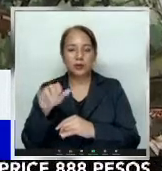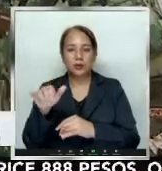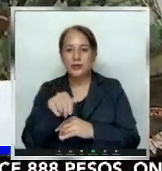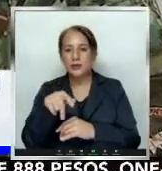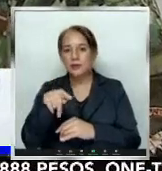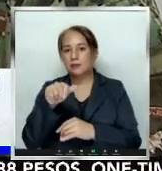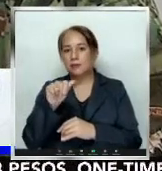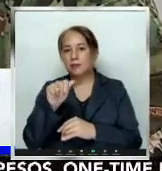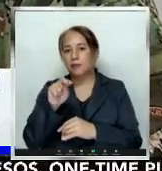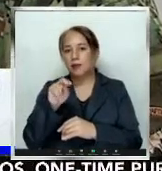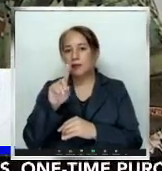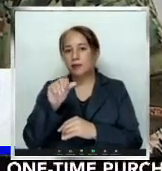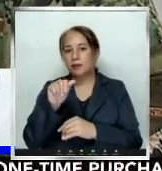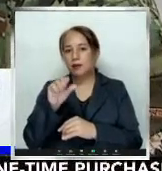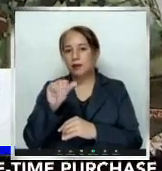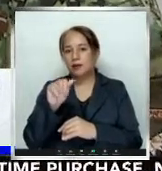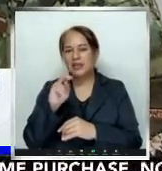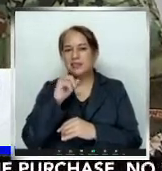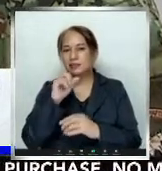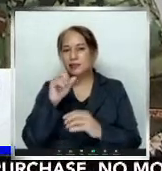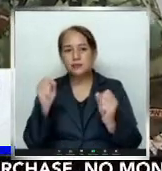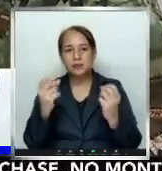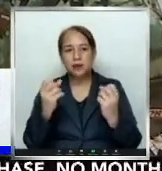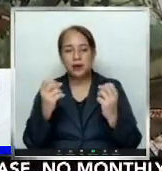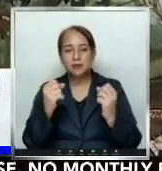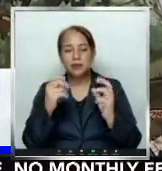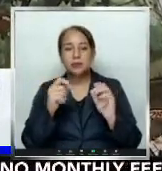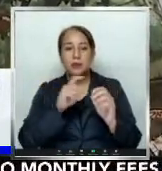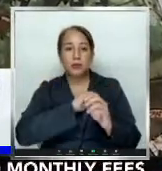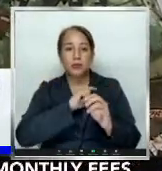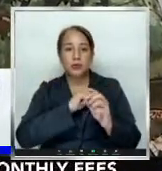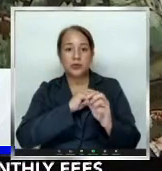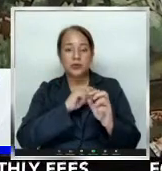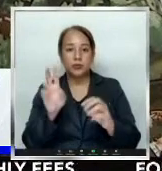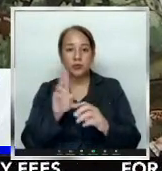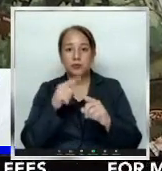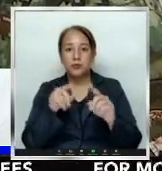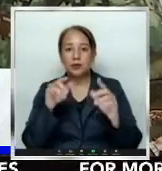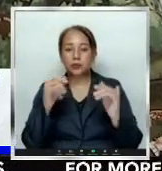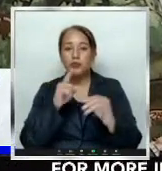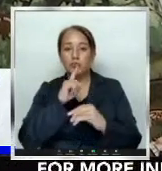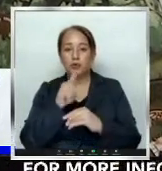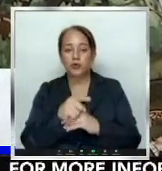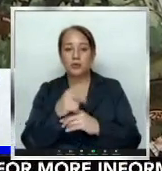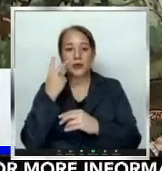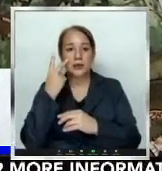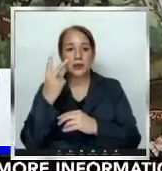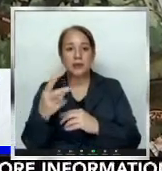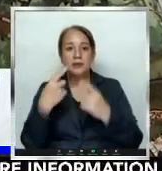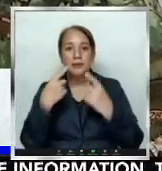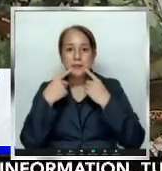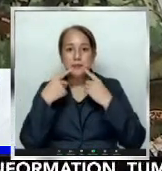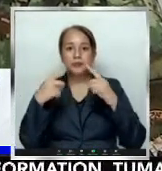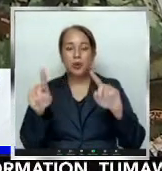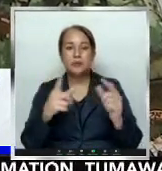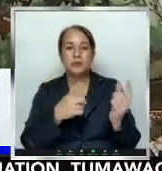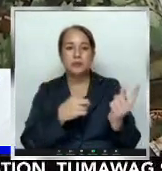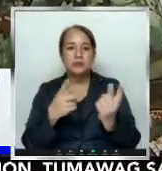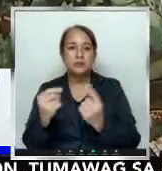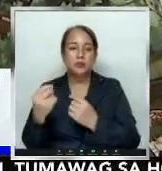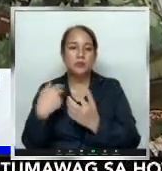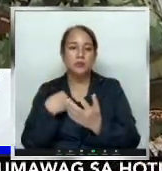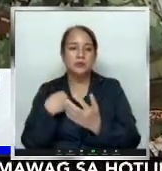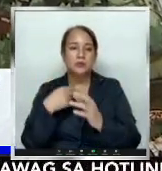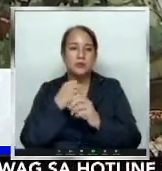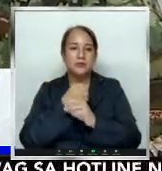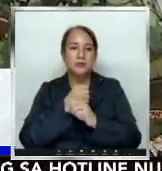hindi nga lang ganun, karami ang pulis na magagamit na natin. Pero makakatiyak tayo na nakita natin naging matagumpay yung ginawa natin ng paglalatag ng seguridad.